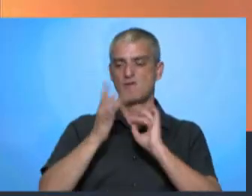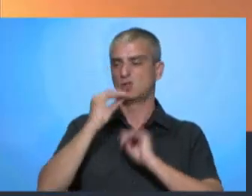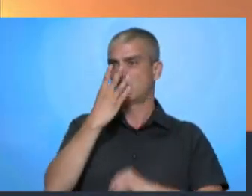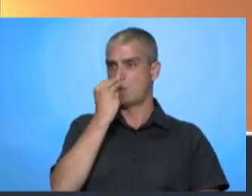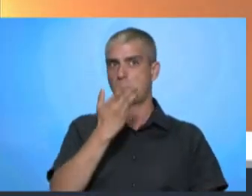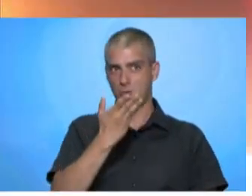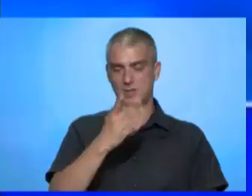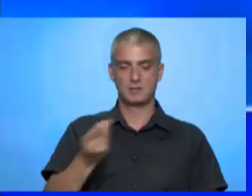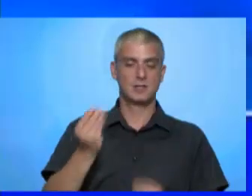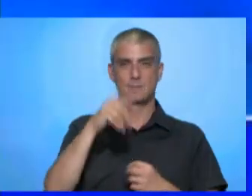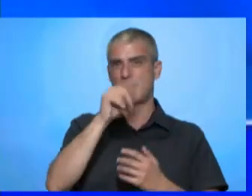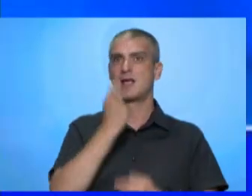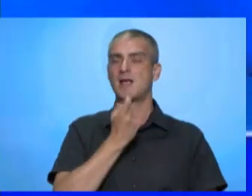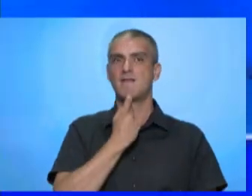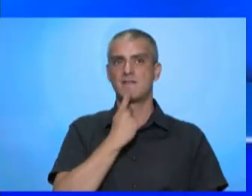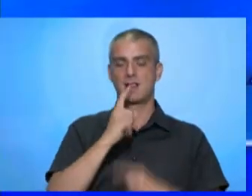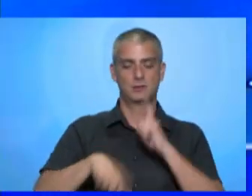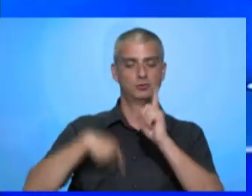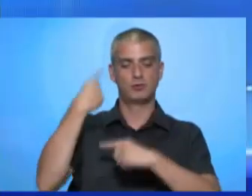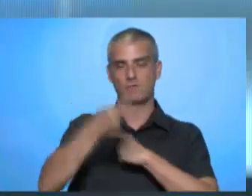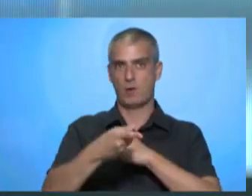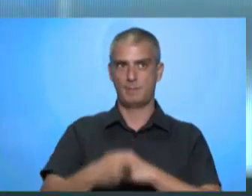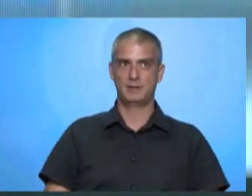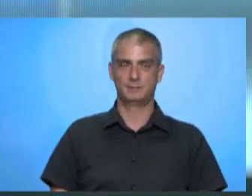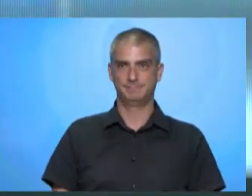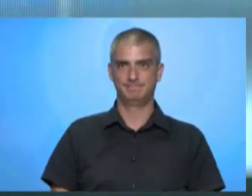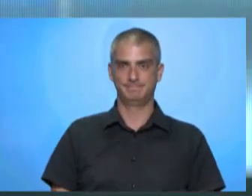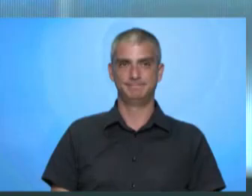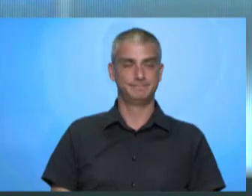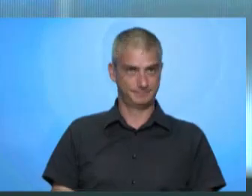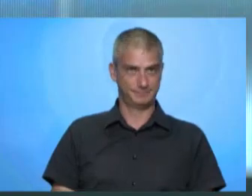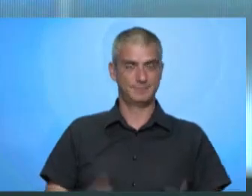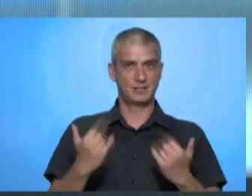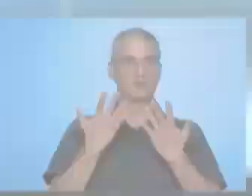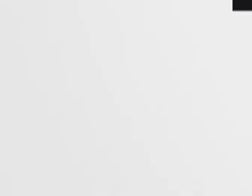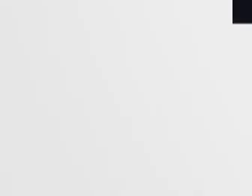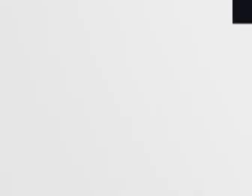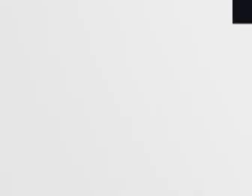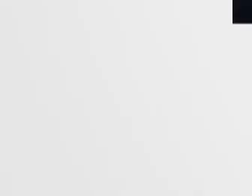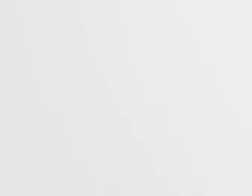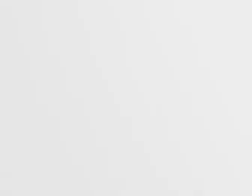פוטין, שתארך בהלסינקי בשבוע הבא. עכשיו התחזית.